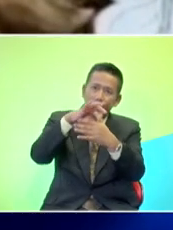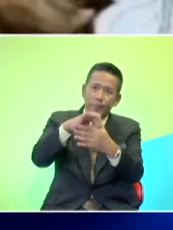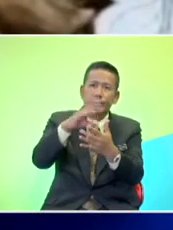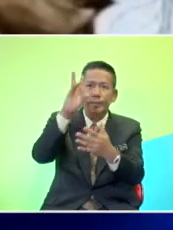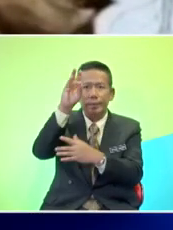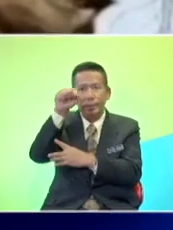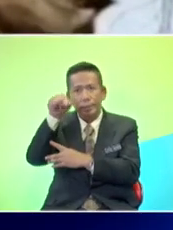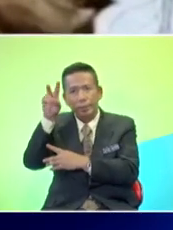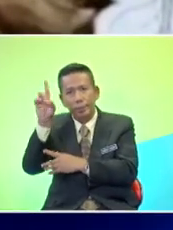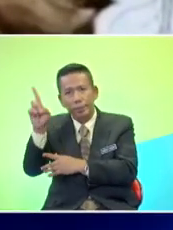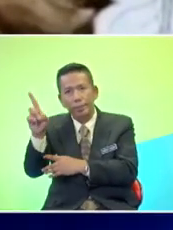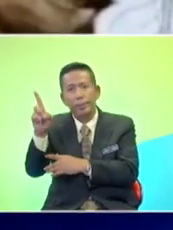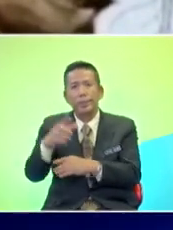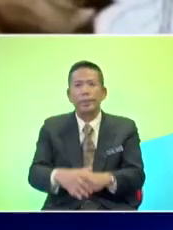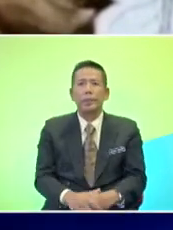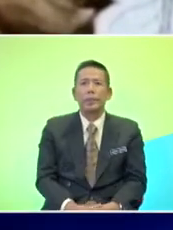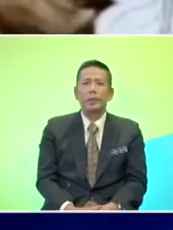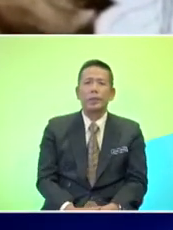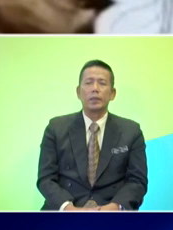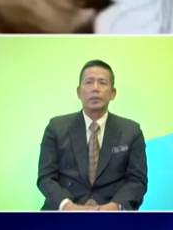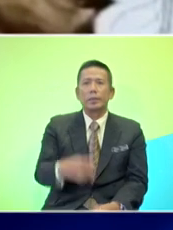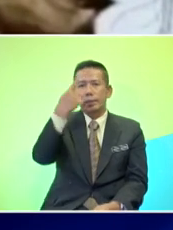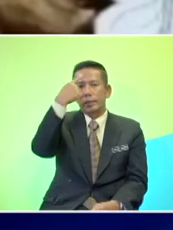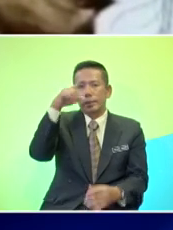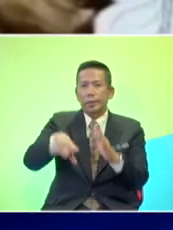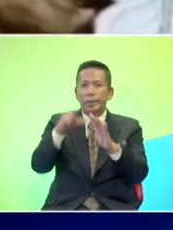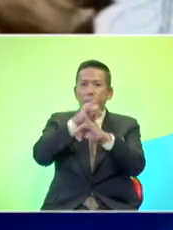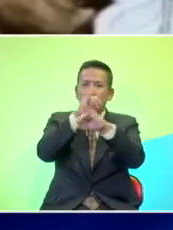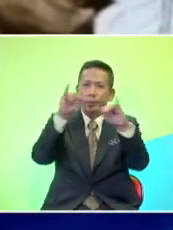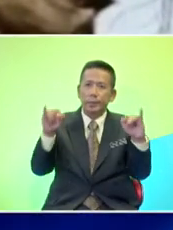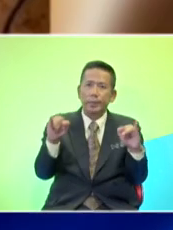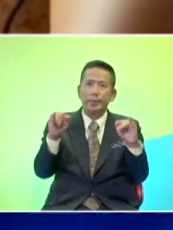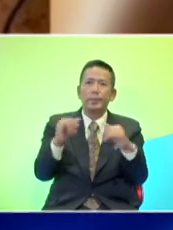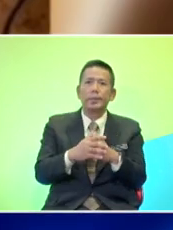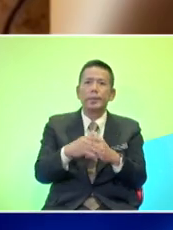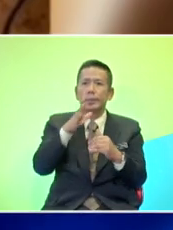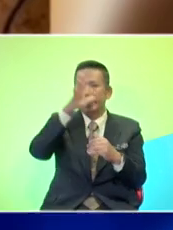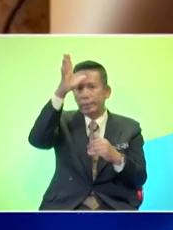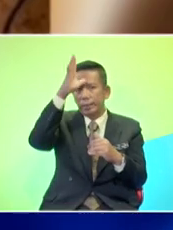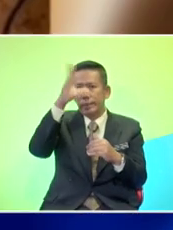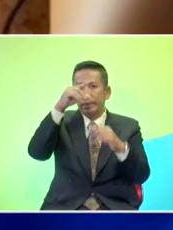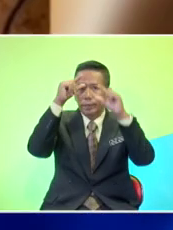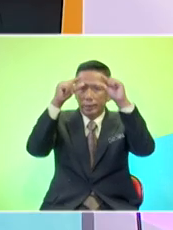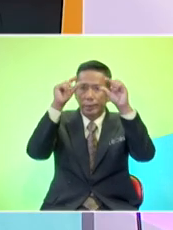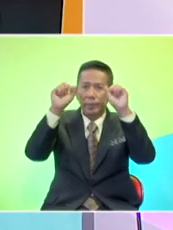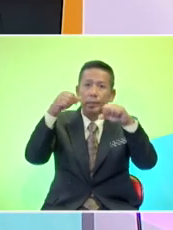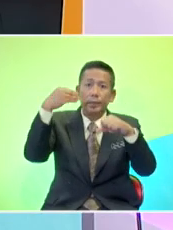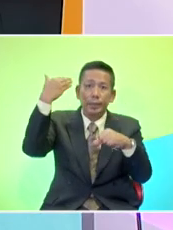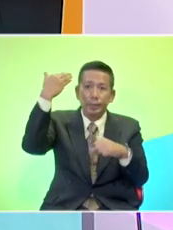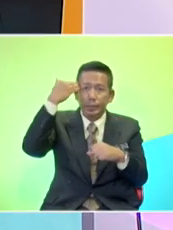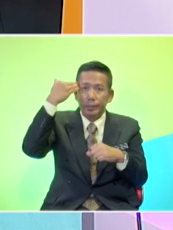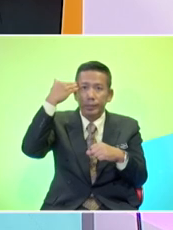7.1 persepsi seni Oke untuk lebih jelas lagi persepsi ini Ibu dan guru-guri tahu itu